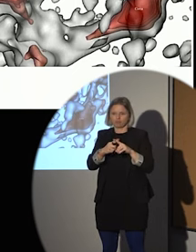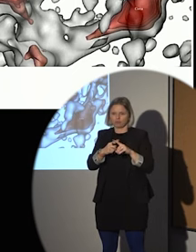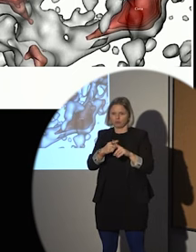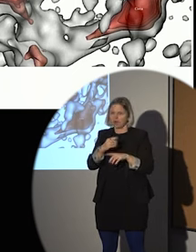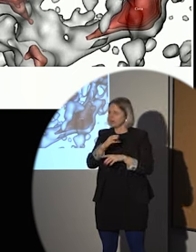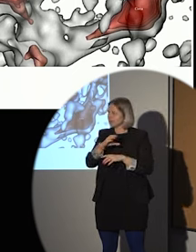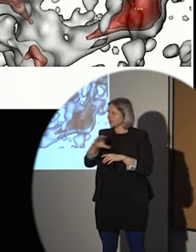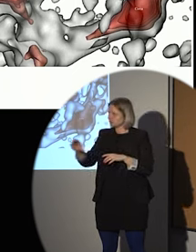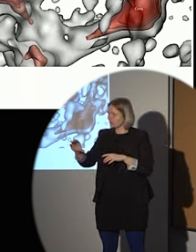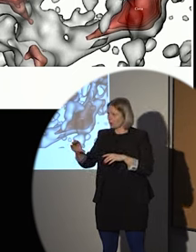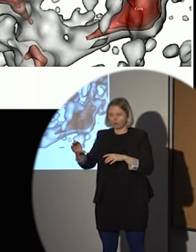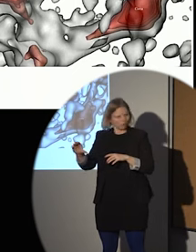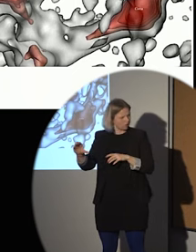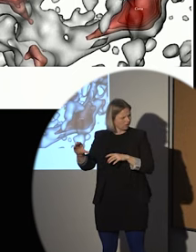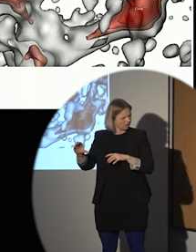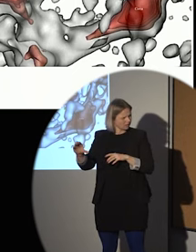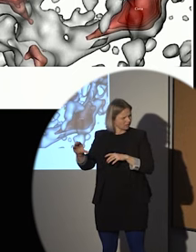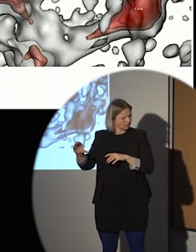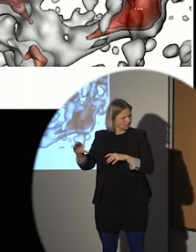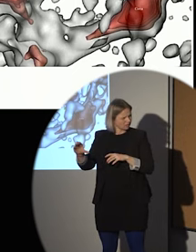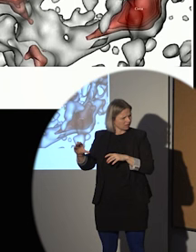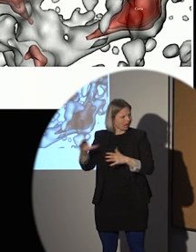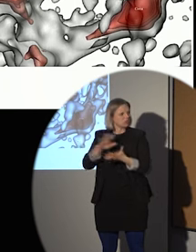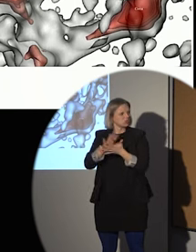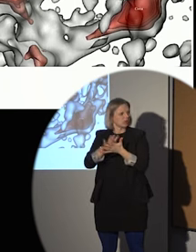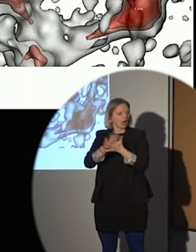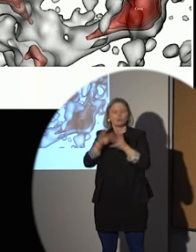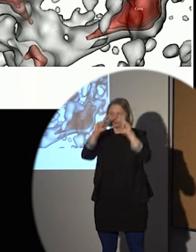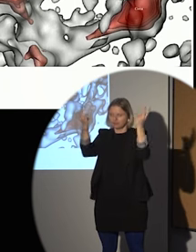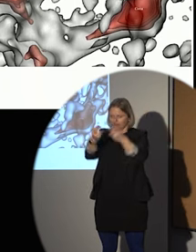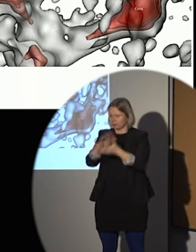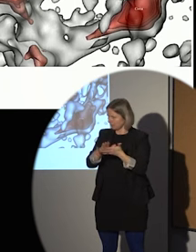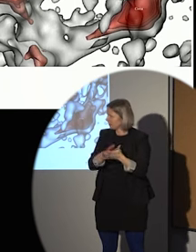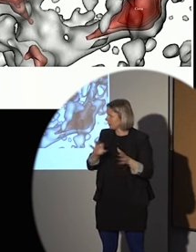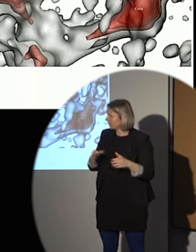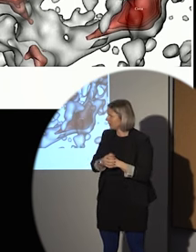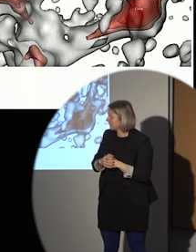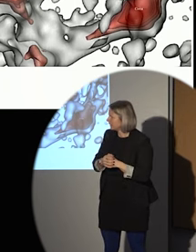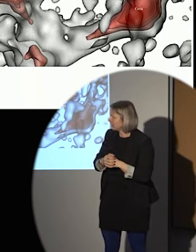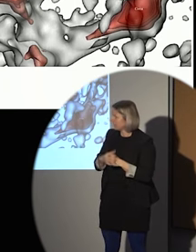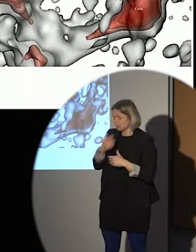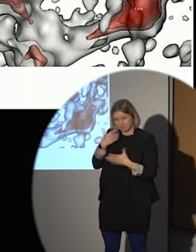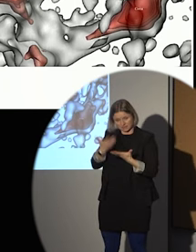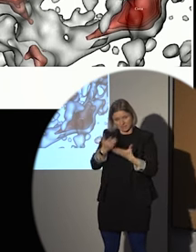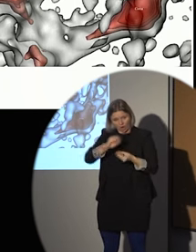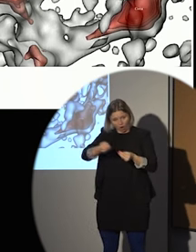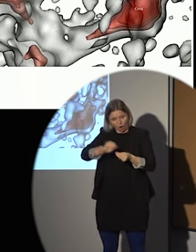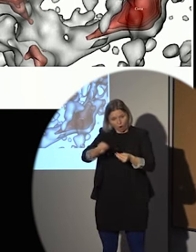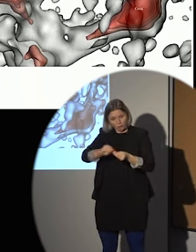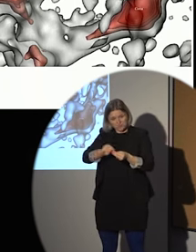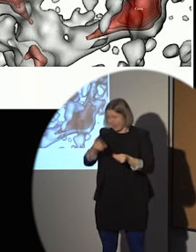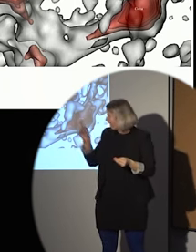l'univers. Ce qui veut dire, tout bêtement, que ces objets-là ont été formés bien